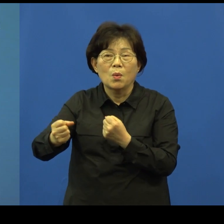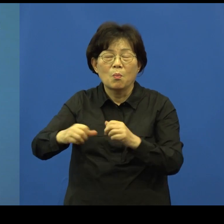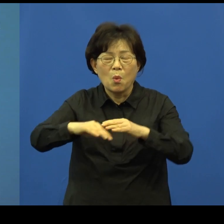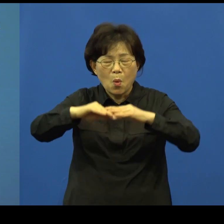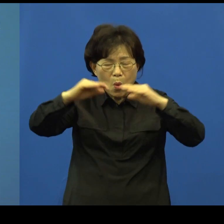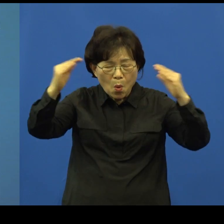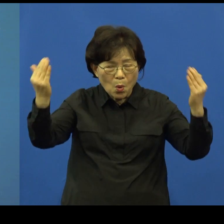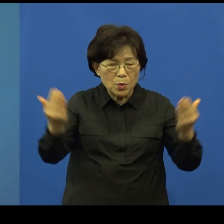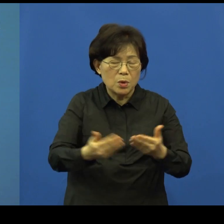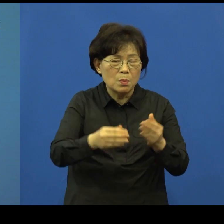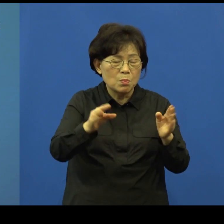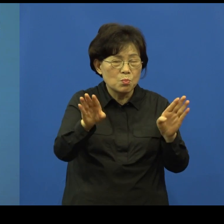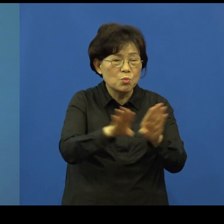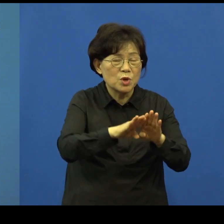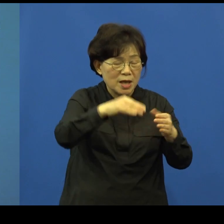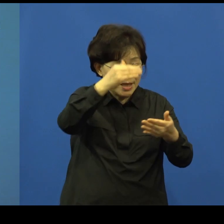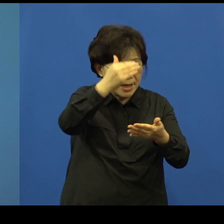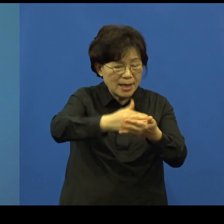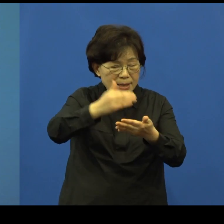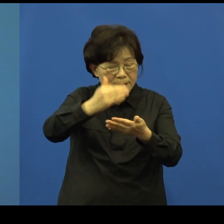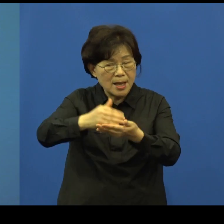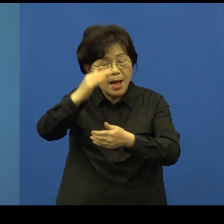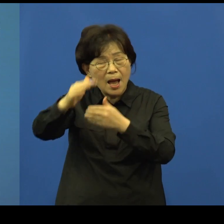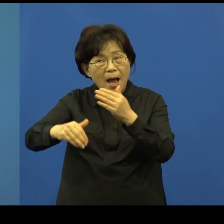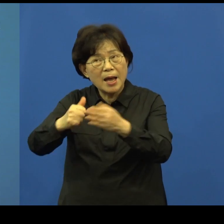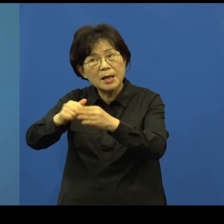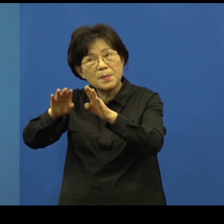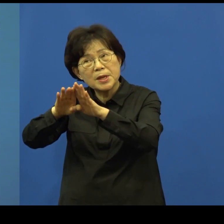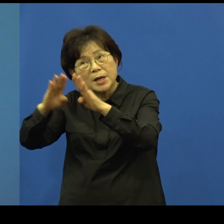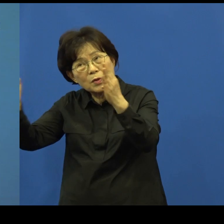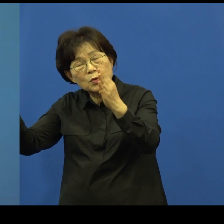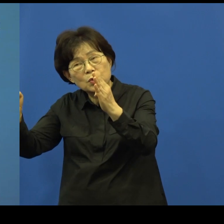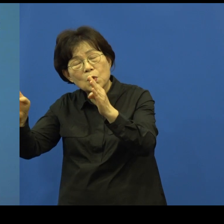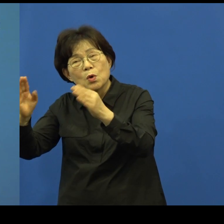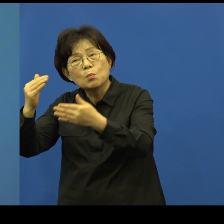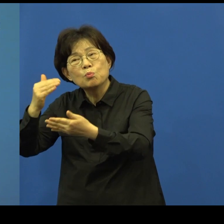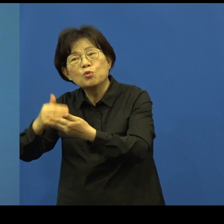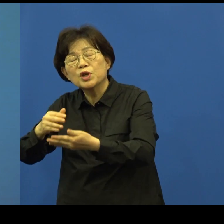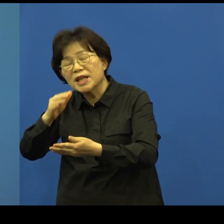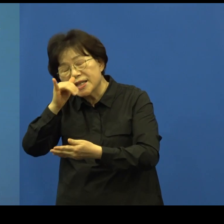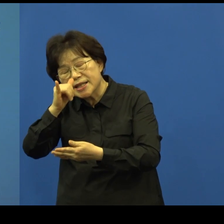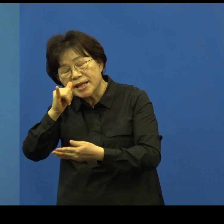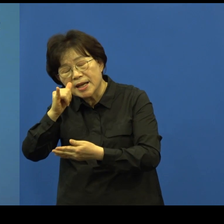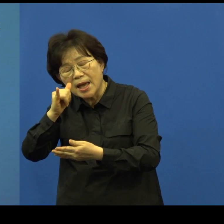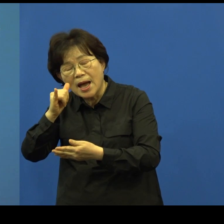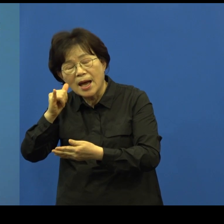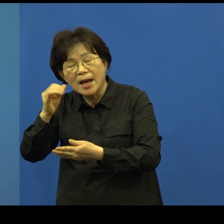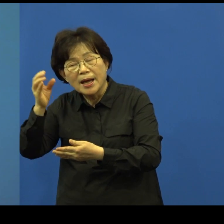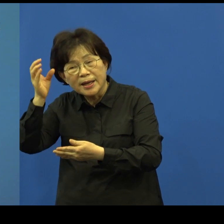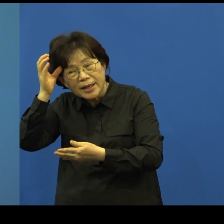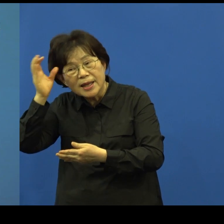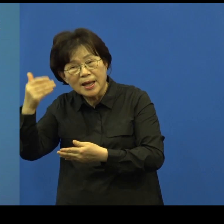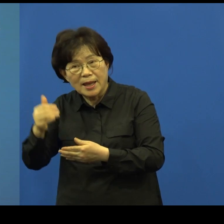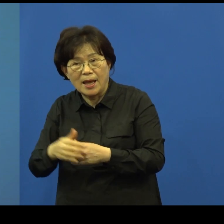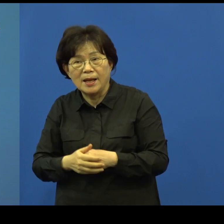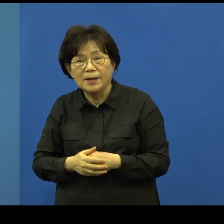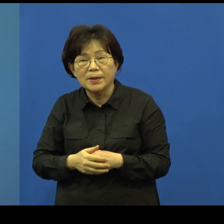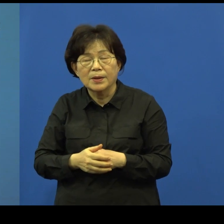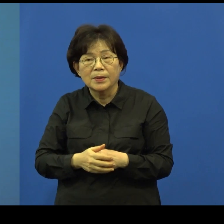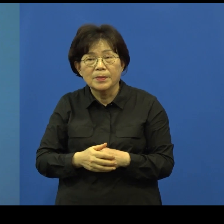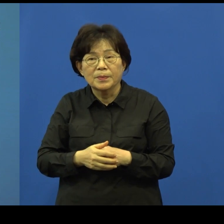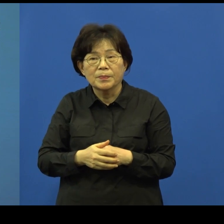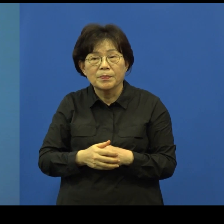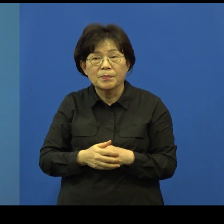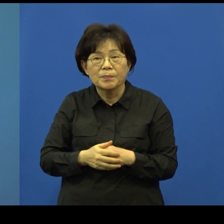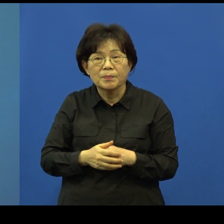모든 문이 닫힐 때는 하나님이 열어놓으신 문이 딱 있다는 거예요. 여러분 자동문 있잖아요. 자동문.